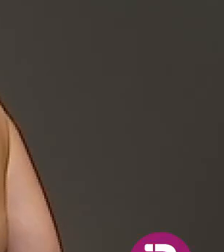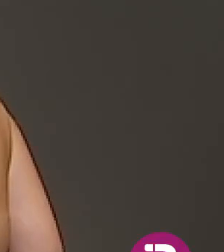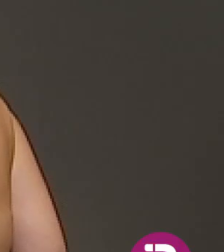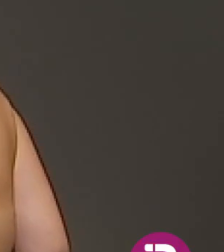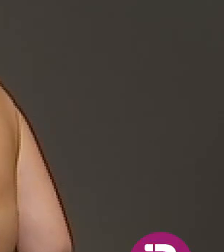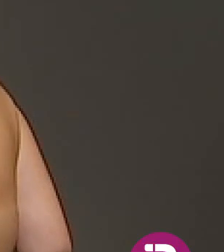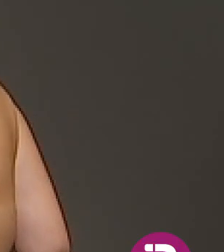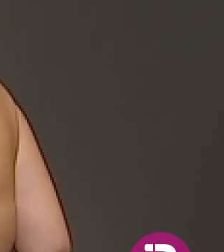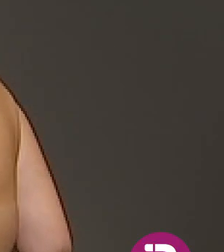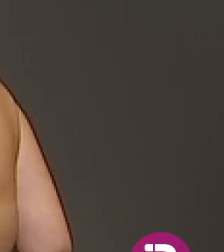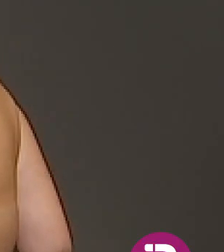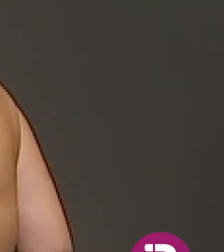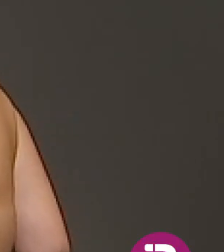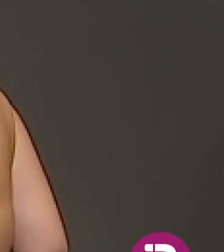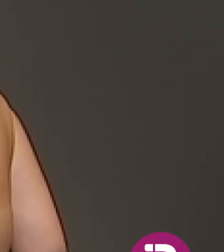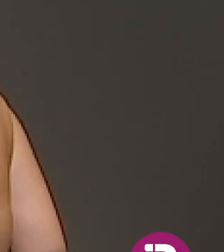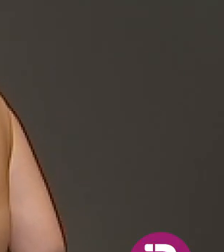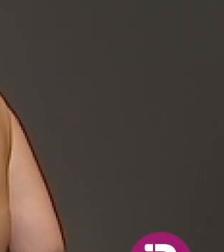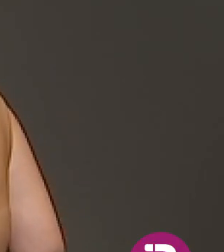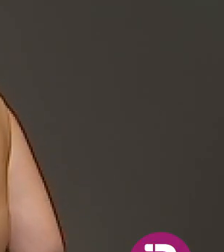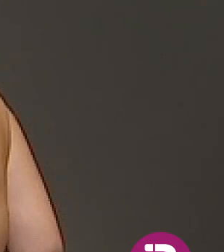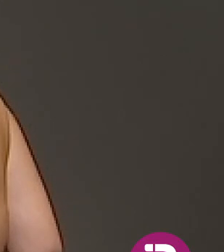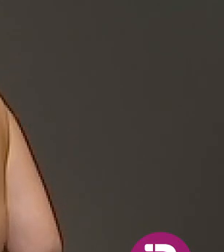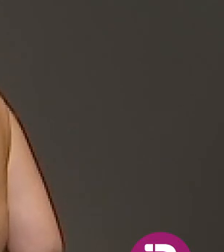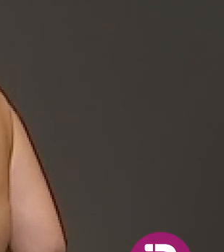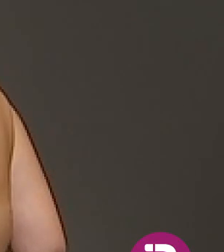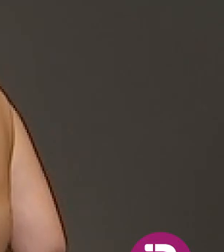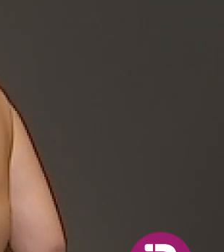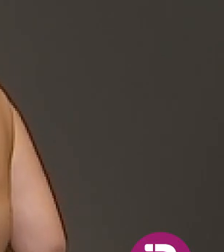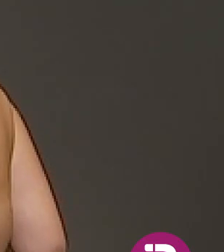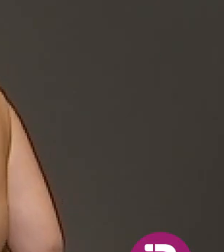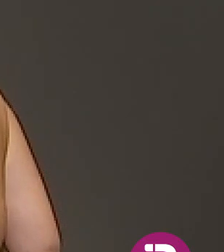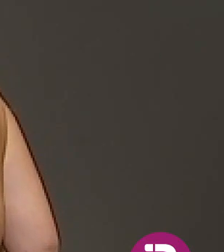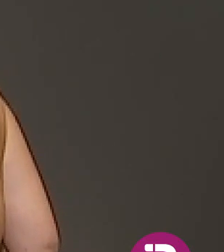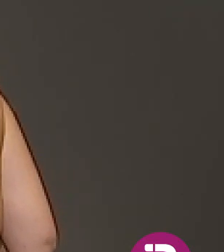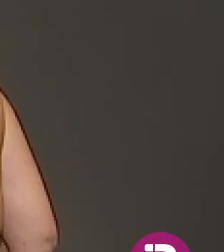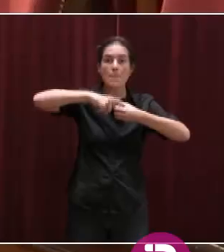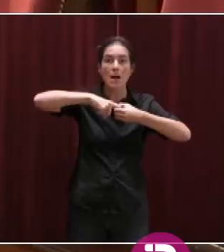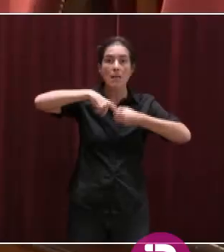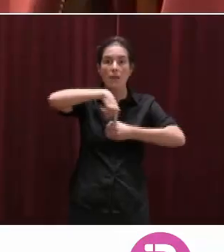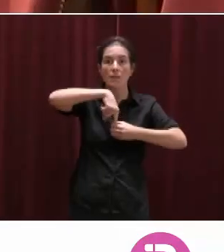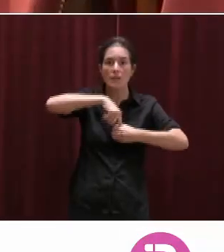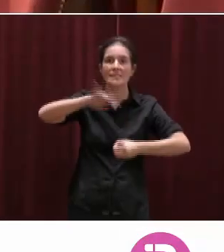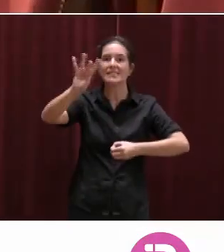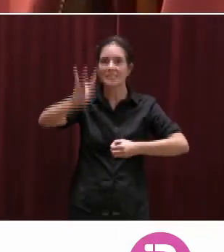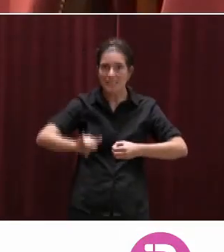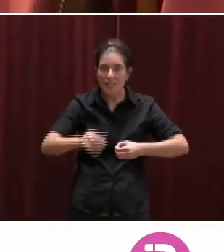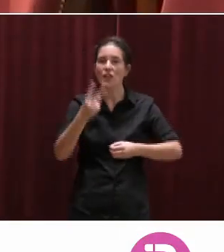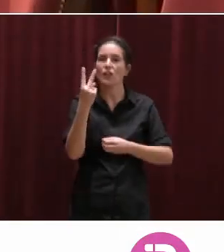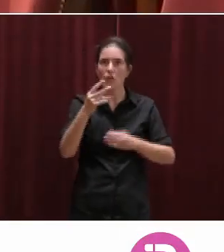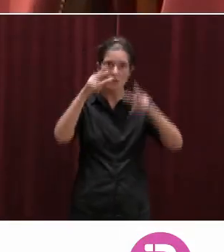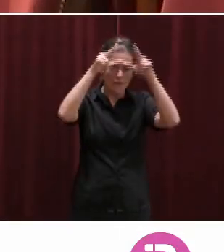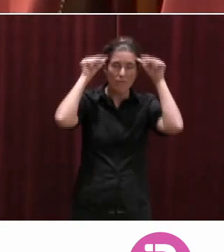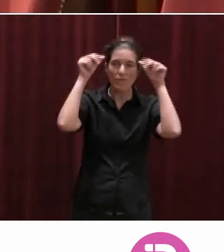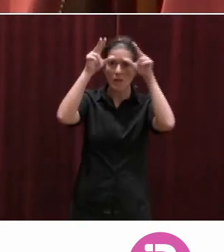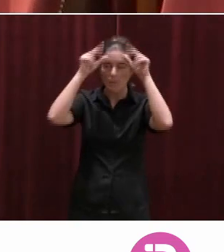conselleria afirma que es fa feina perquè el programa pateixi el menor alentiment en la seva activitat. Les infermeres han aprovat, han